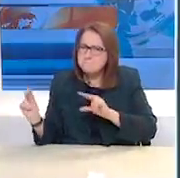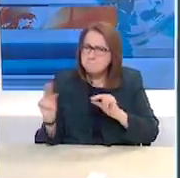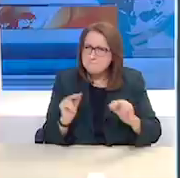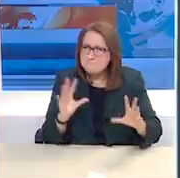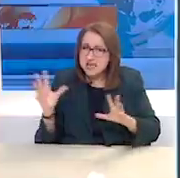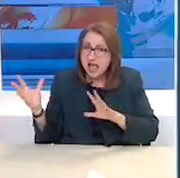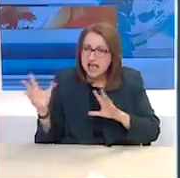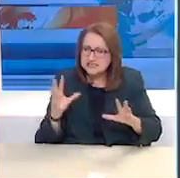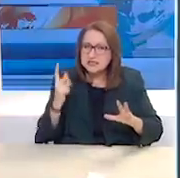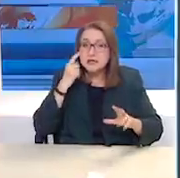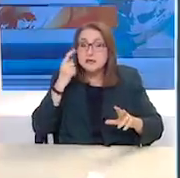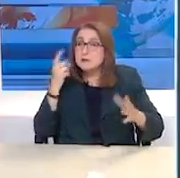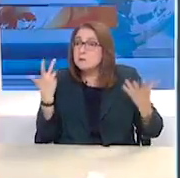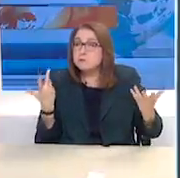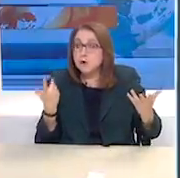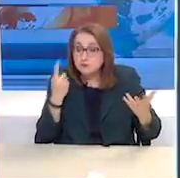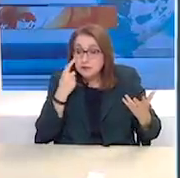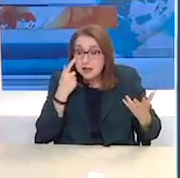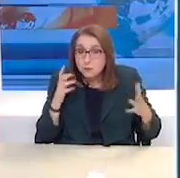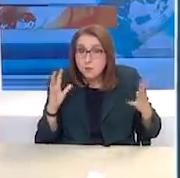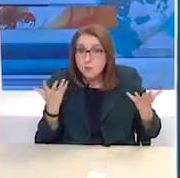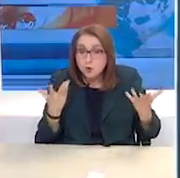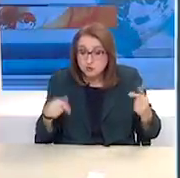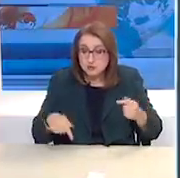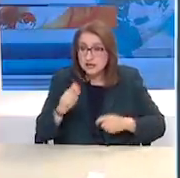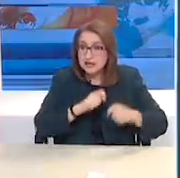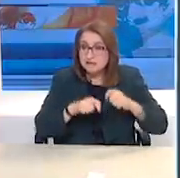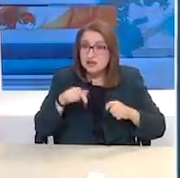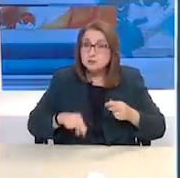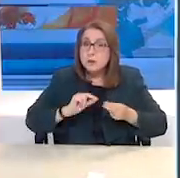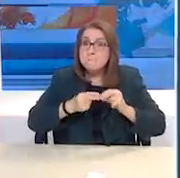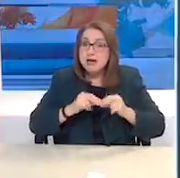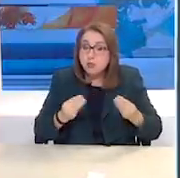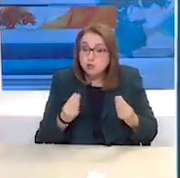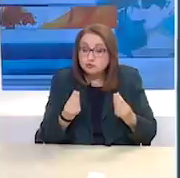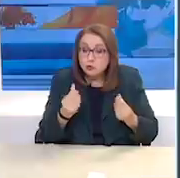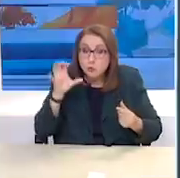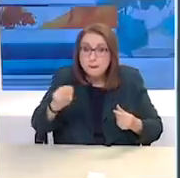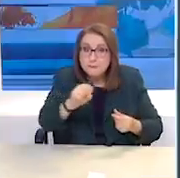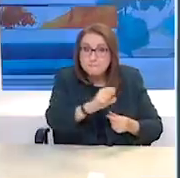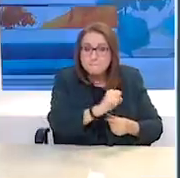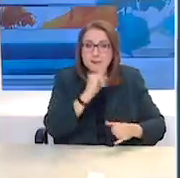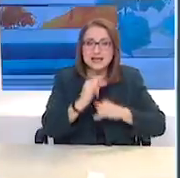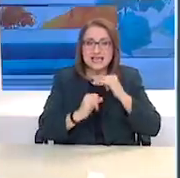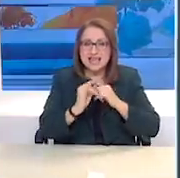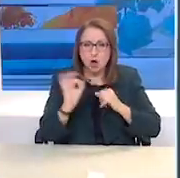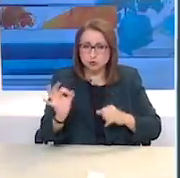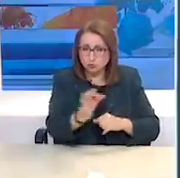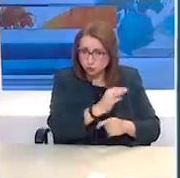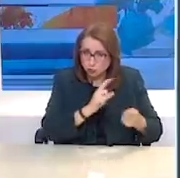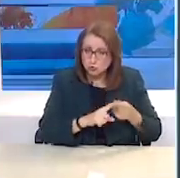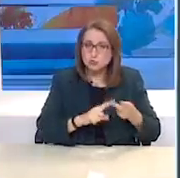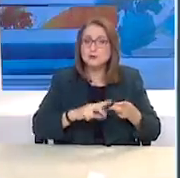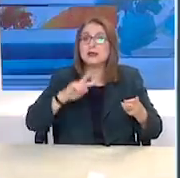αυτής επιδιώκεται η ανάπτυξη εγχώριων μοριακών και ανοσηλογικών μεθόδων ανίχνευσης του ιού, η προαγωγή της έρευνας με αντικείμενο